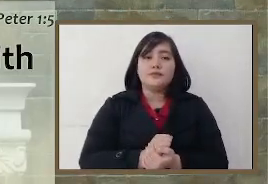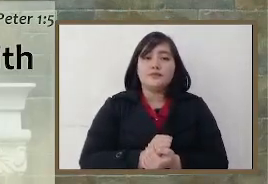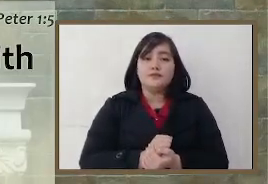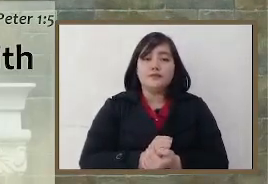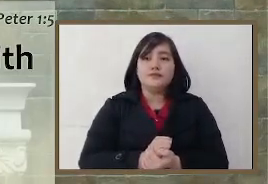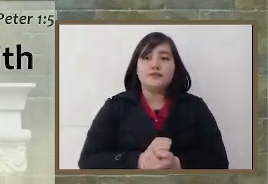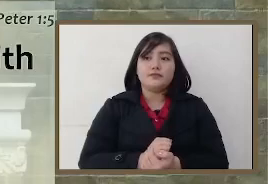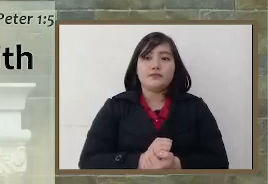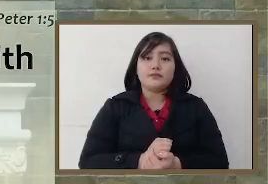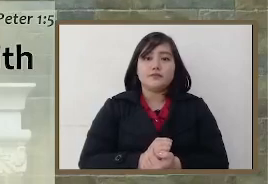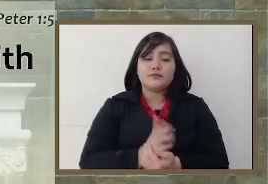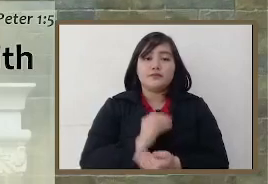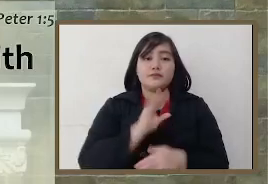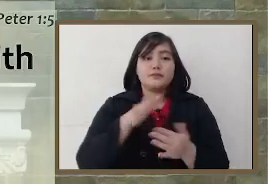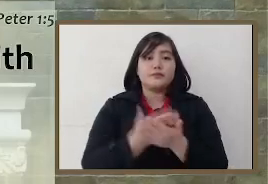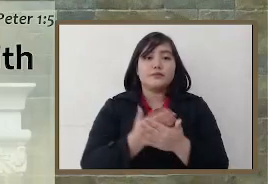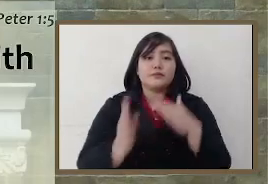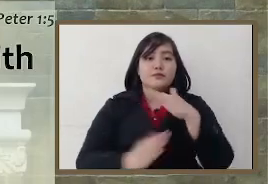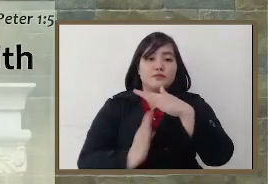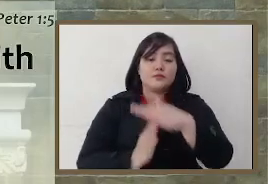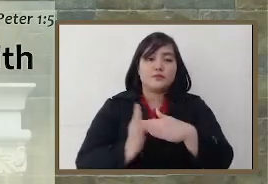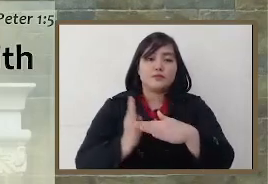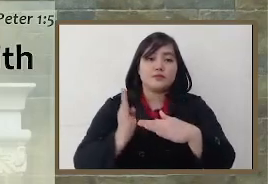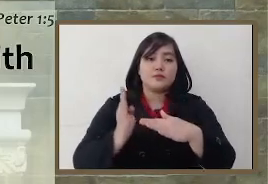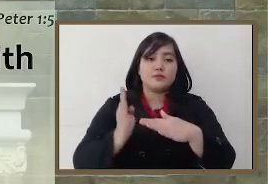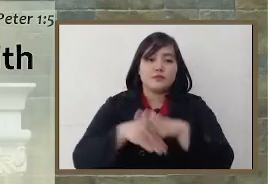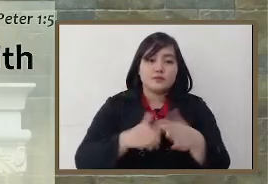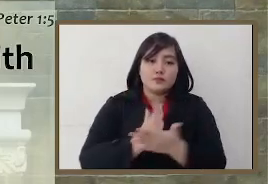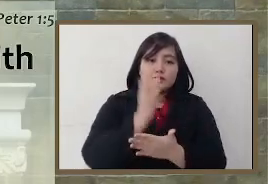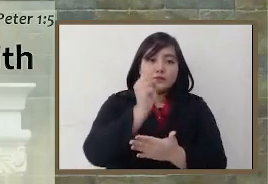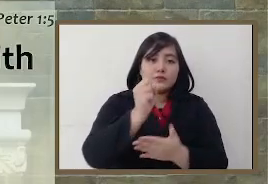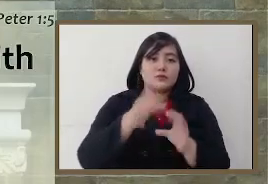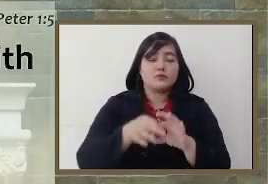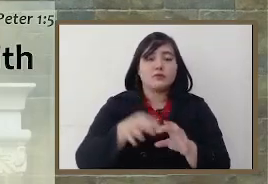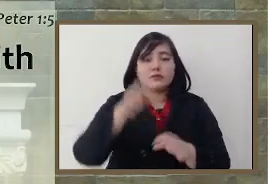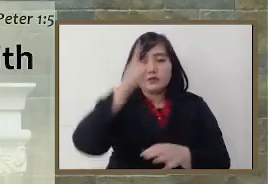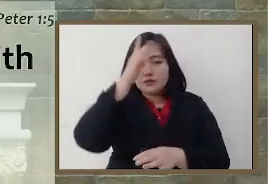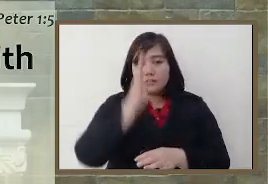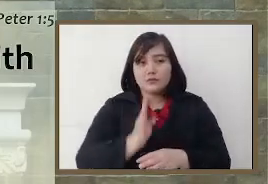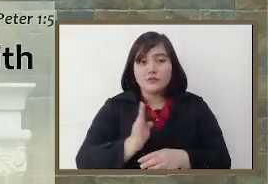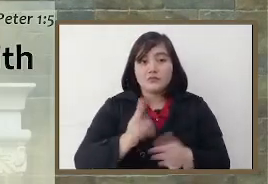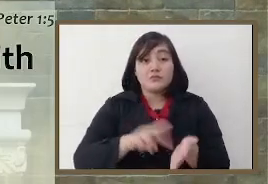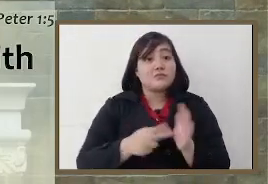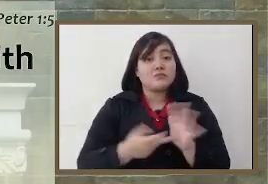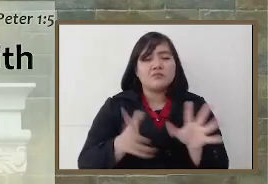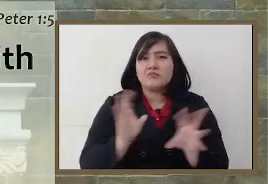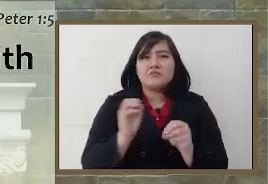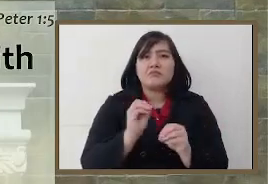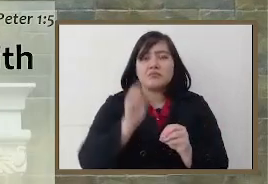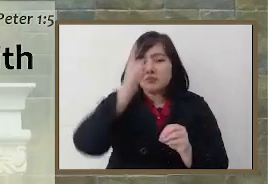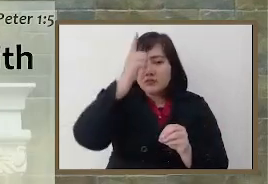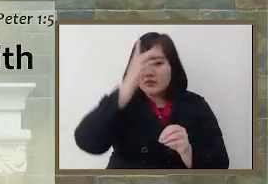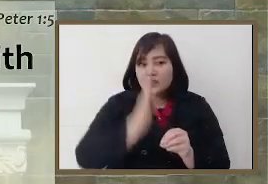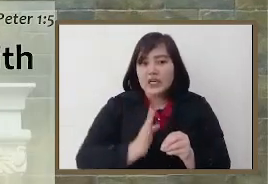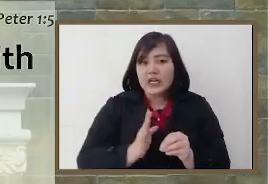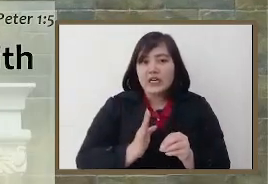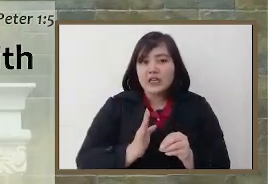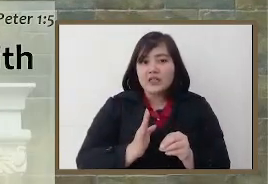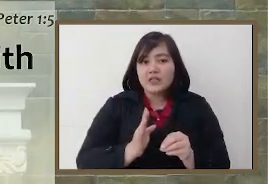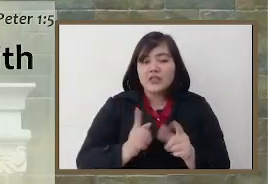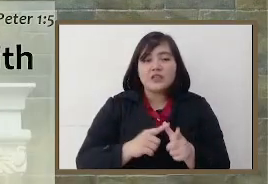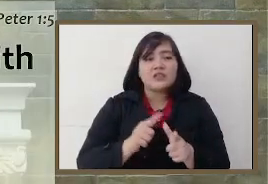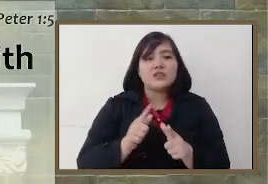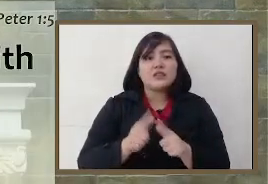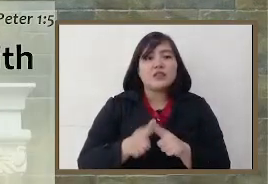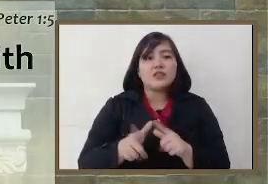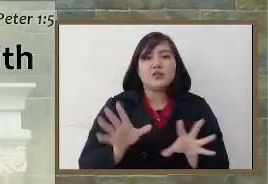lahat yan nakabatay sa righteousness ng Panginoon. So without the Lord, wala hong kwenta yung ating pananampalataya. Kaya precious